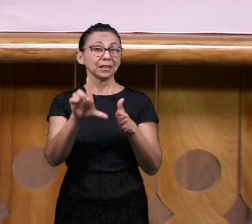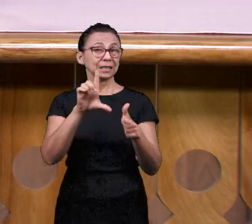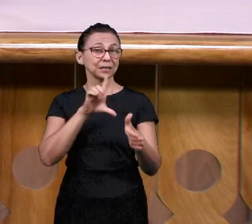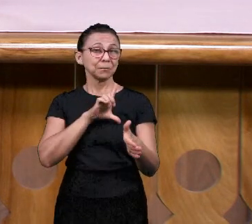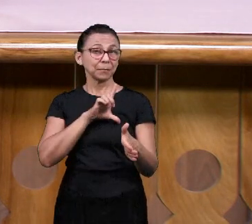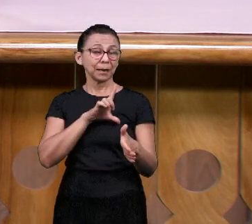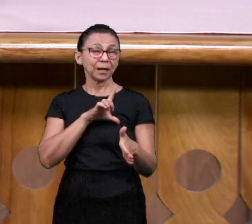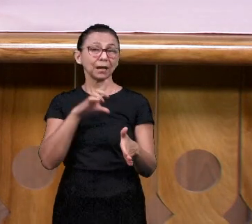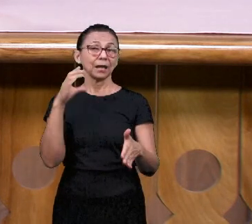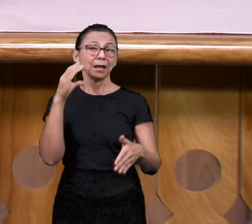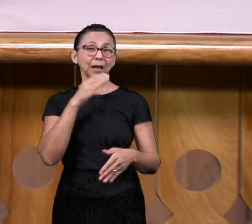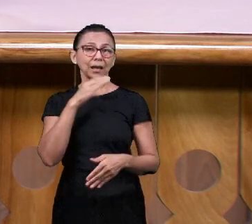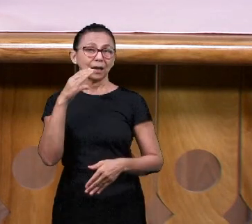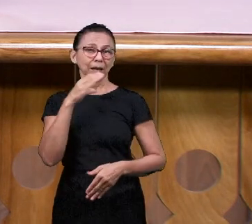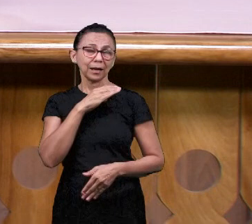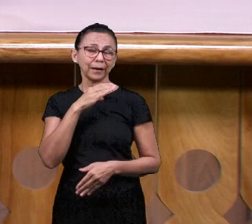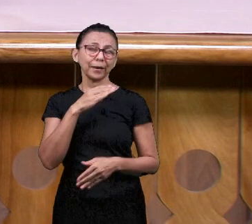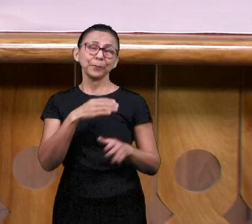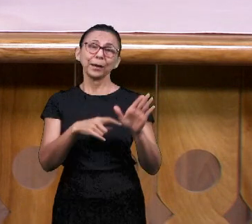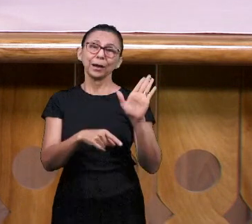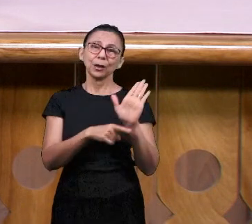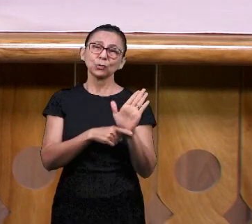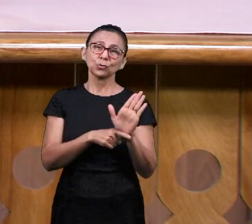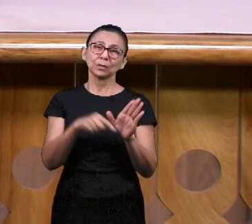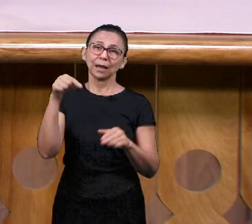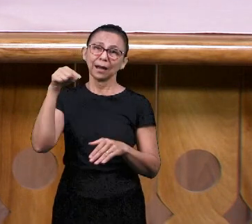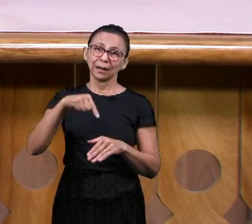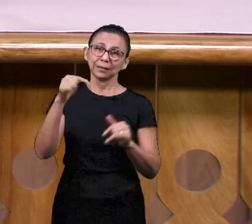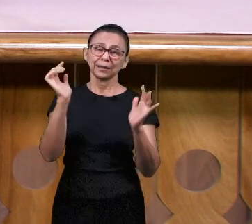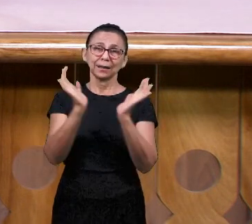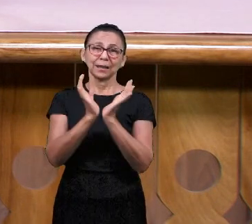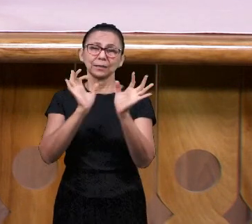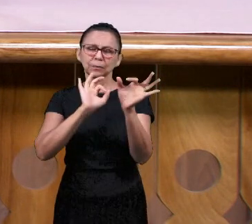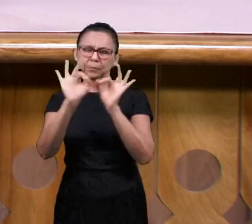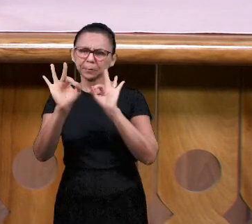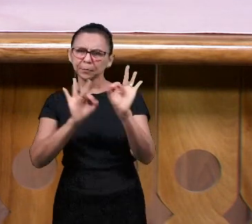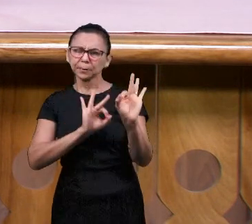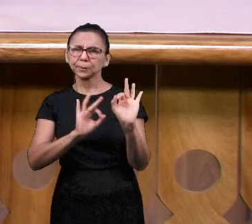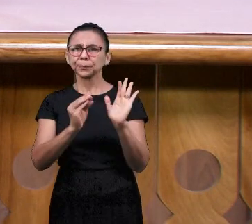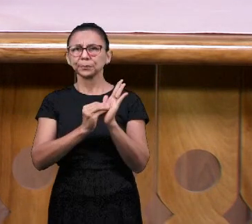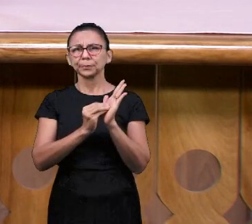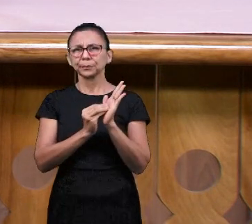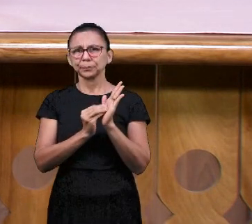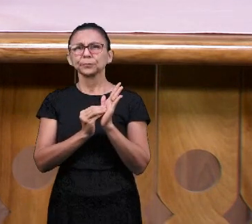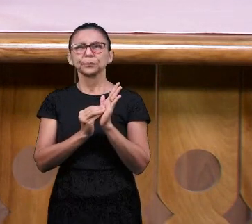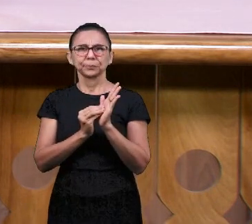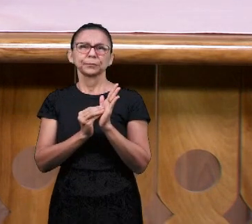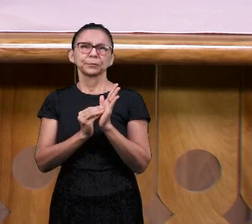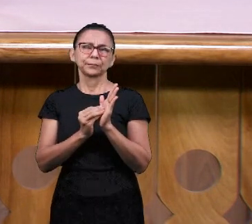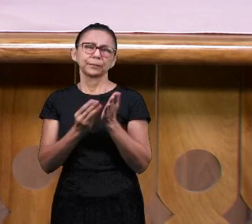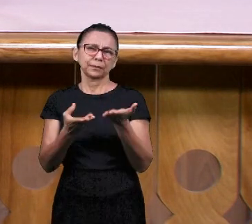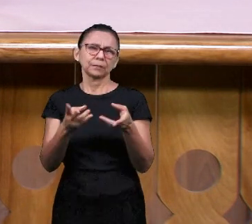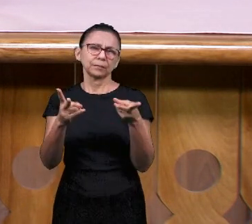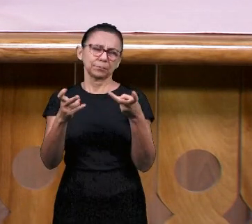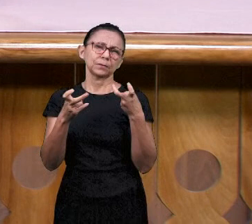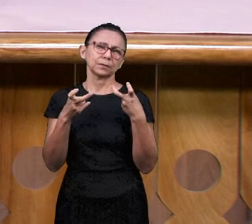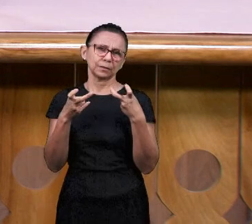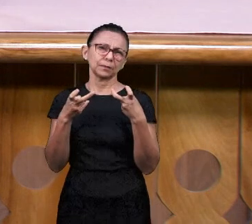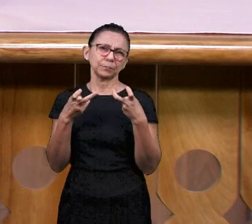aider dans notre préparation de tout le contenu pour le week-end. Donc, vous êtes